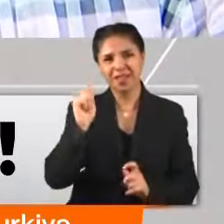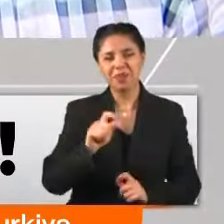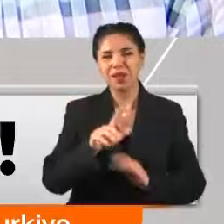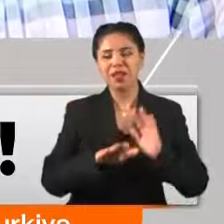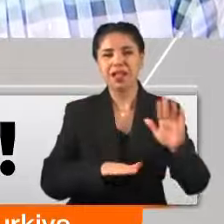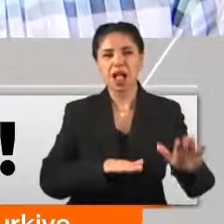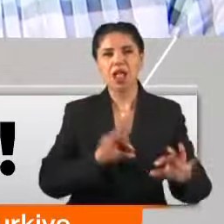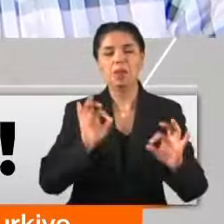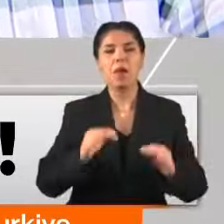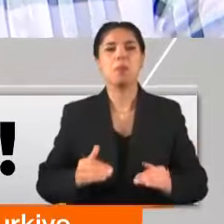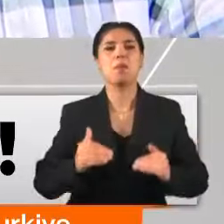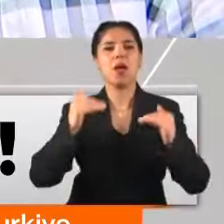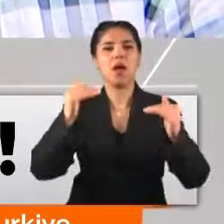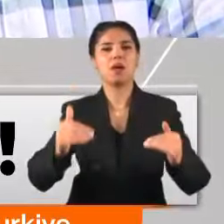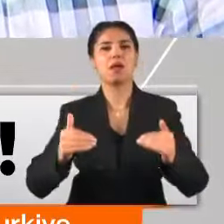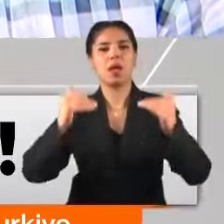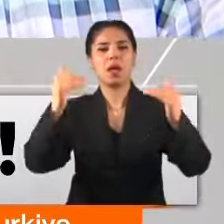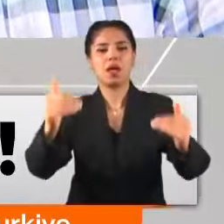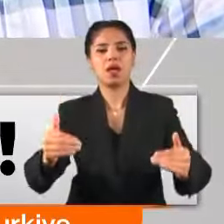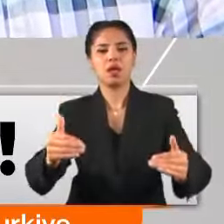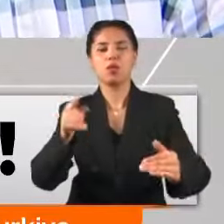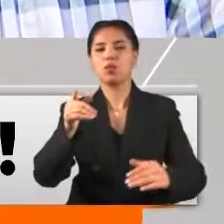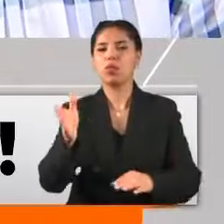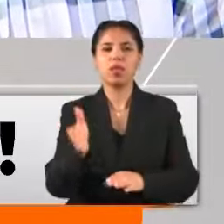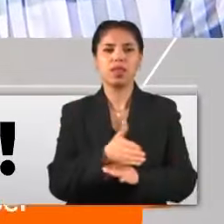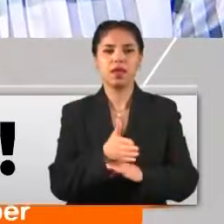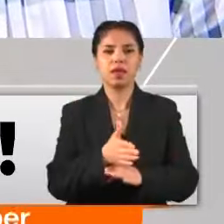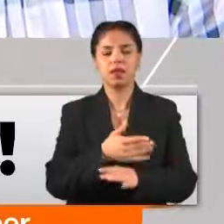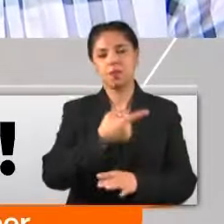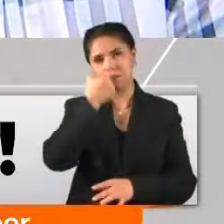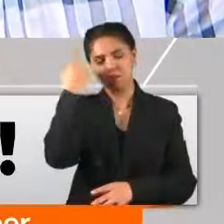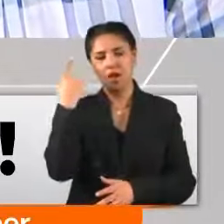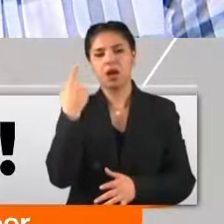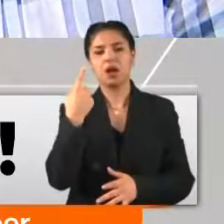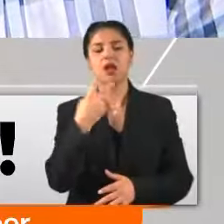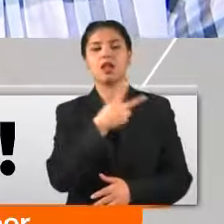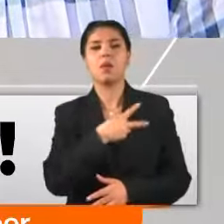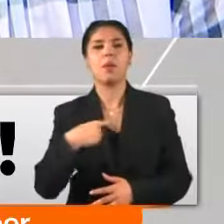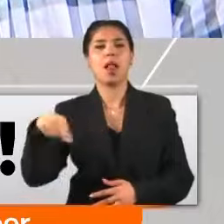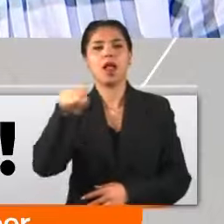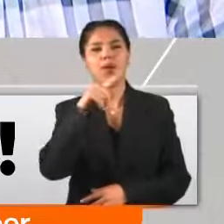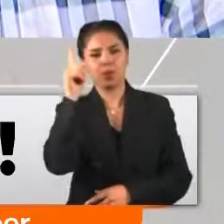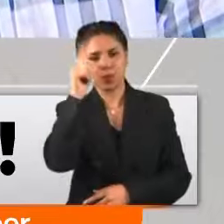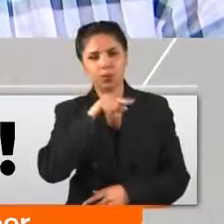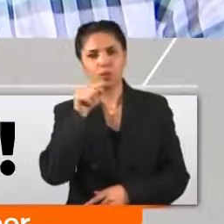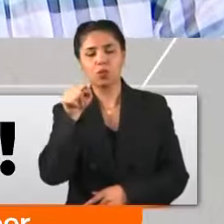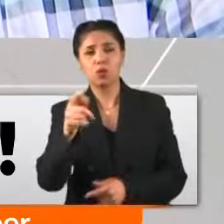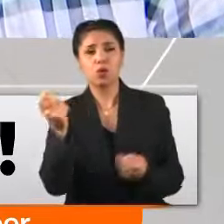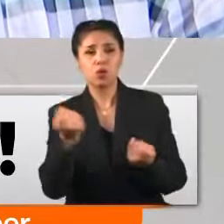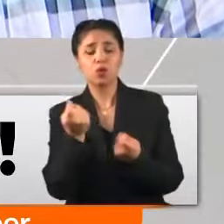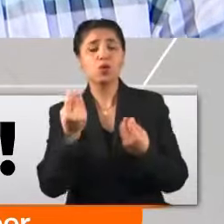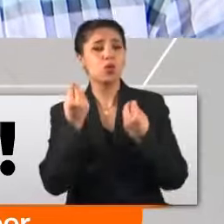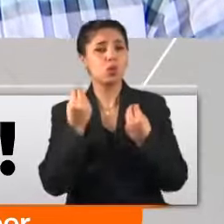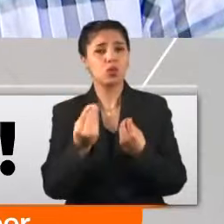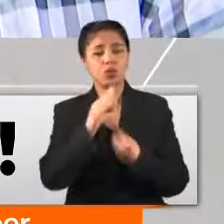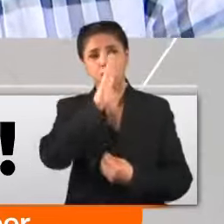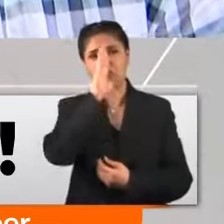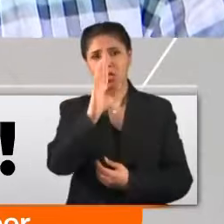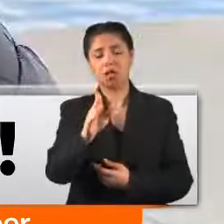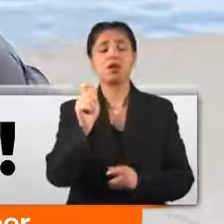hep erteledik. Bunun baş müsebbibi de maalesef yerel yönetimler. Bu işe hakkıyla, layığıyla